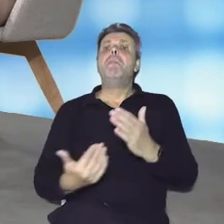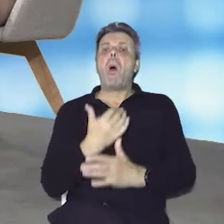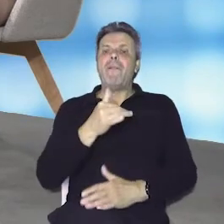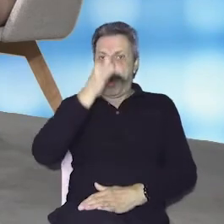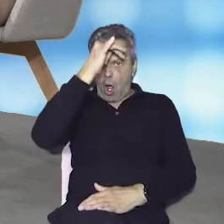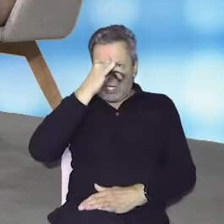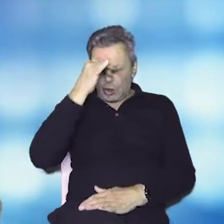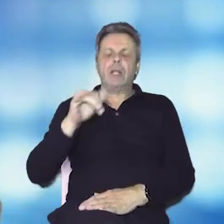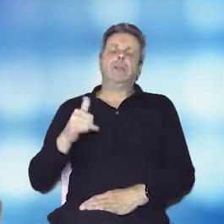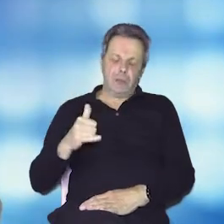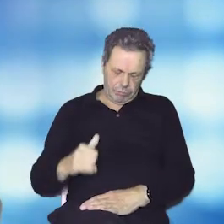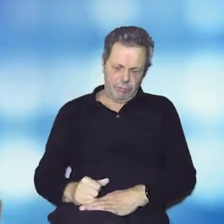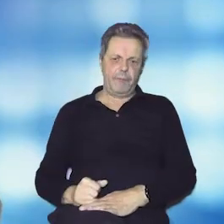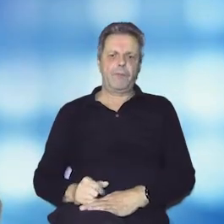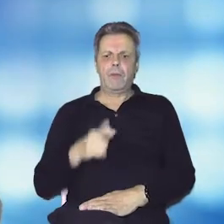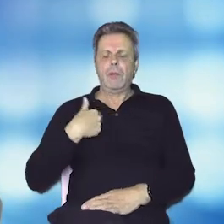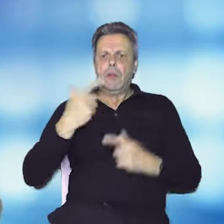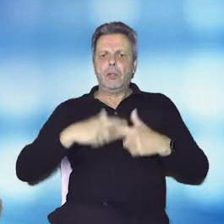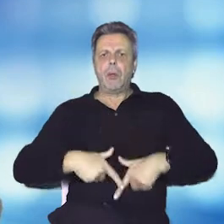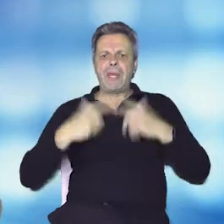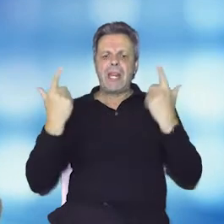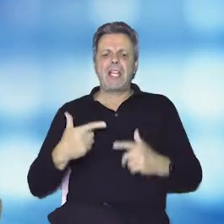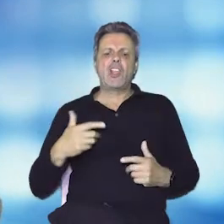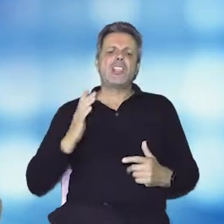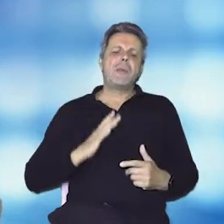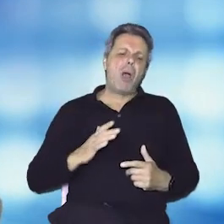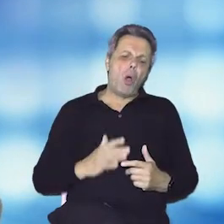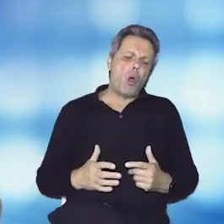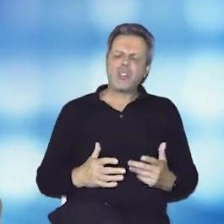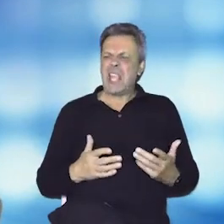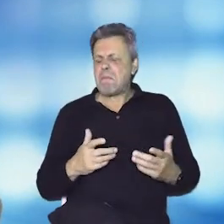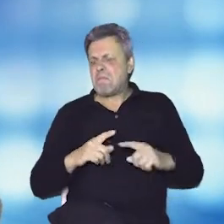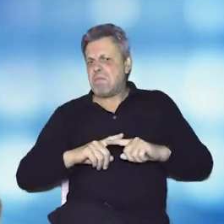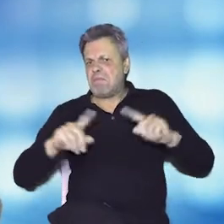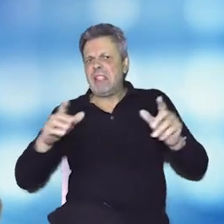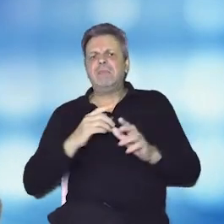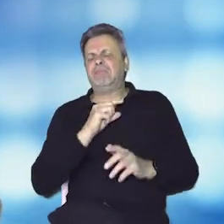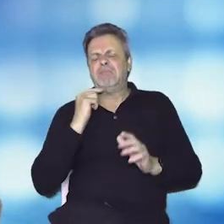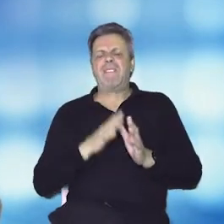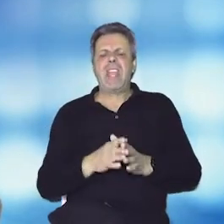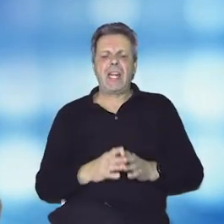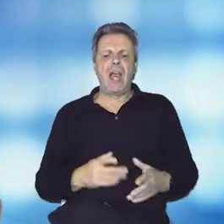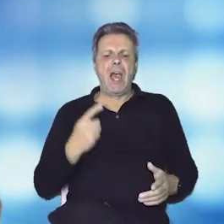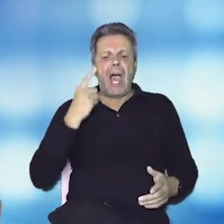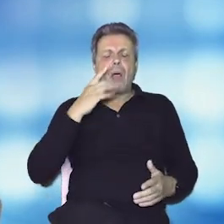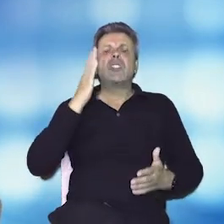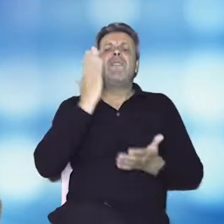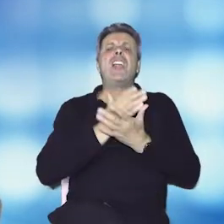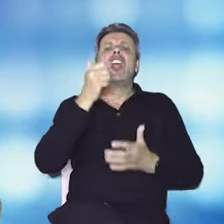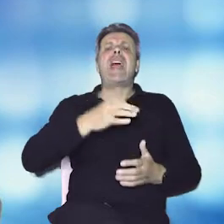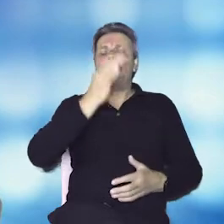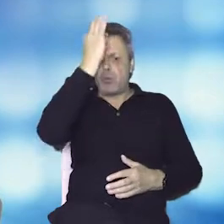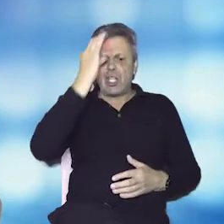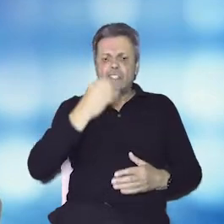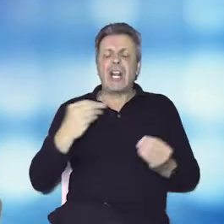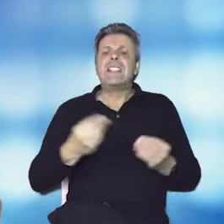Tako je, tako je. To mi nije jasno. Imao mm-hmm. sam gosta iz Pentekostne crkve, pa sam ga zaboravio pitati. Ako ste već jedan put kršteni,